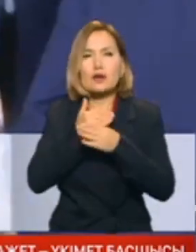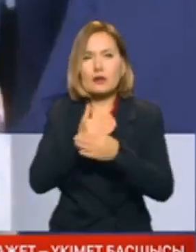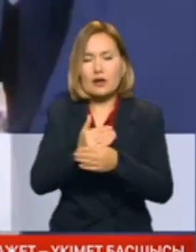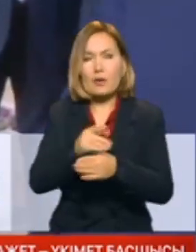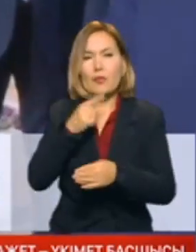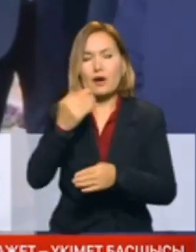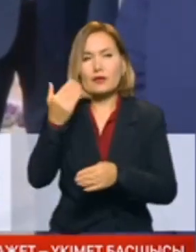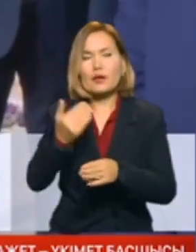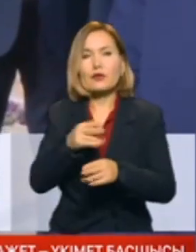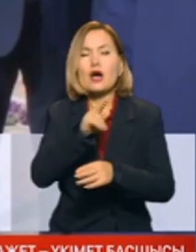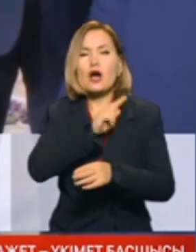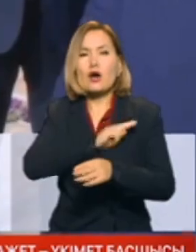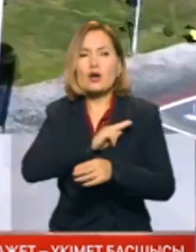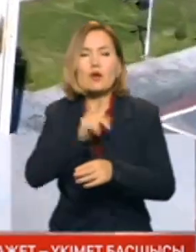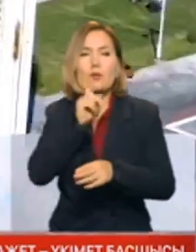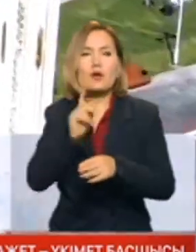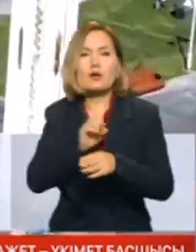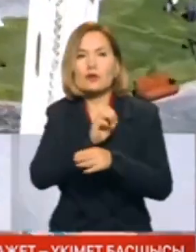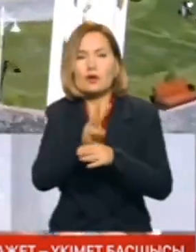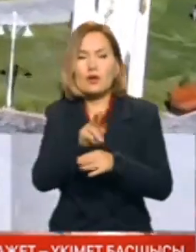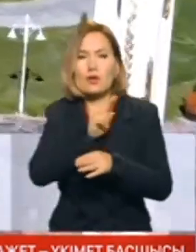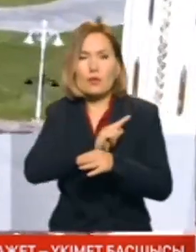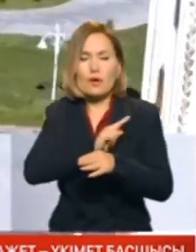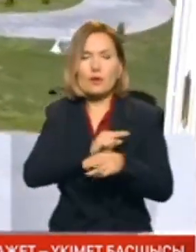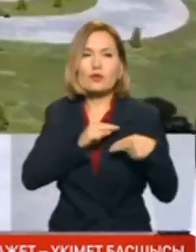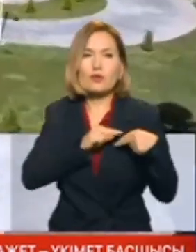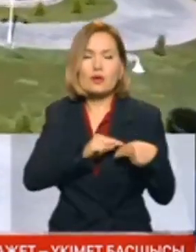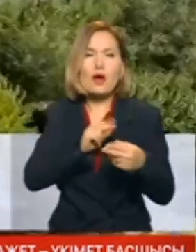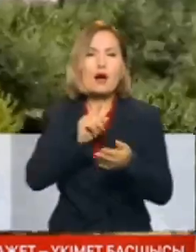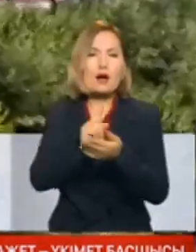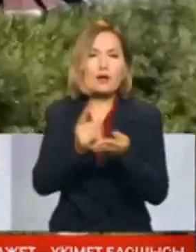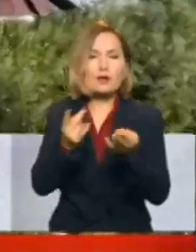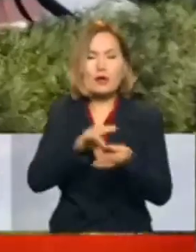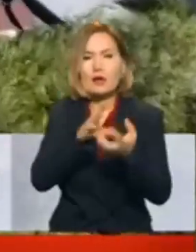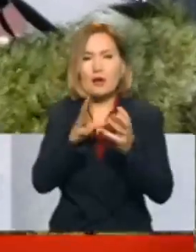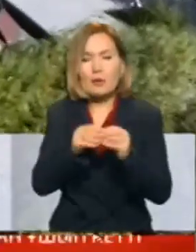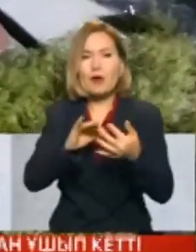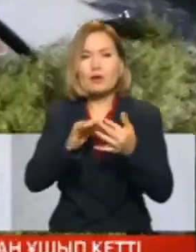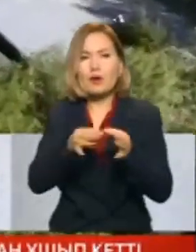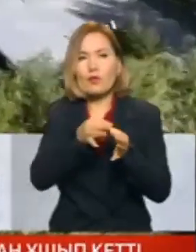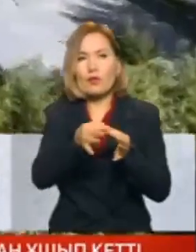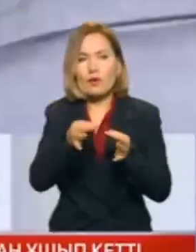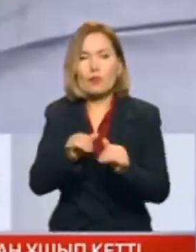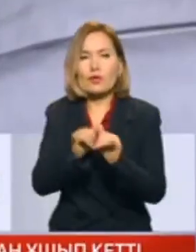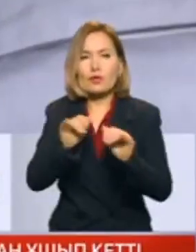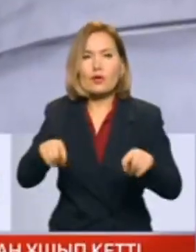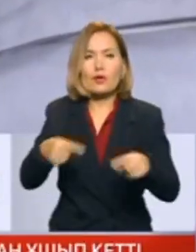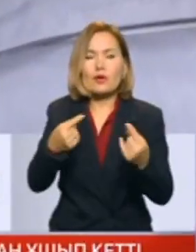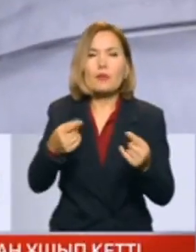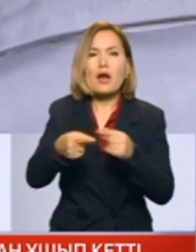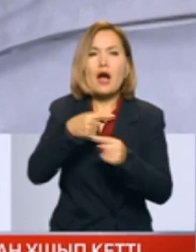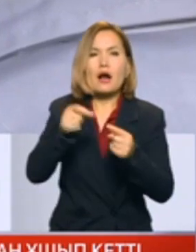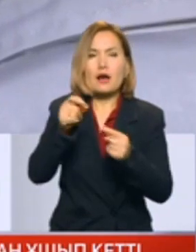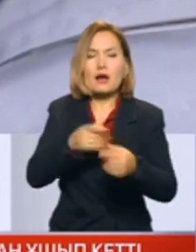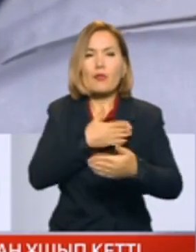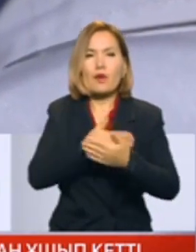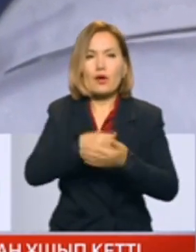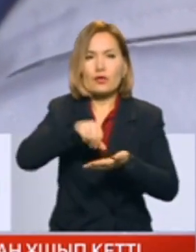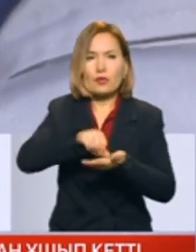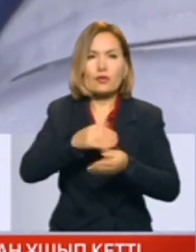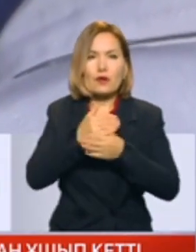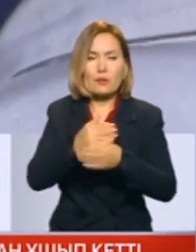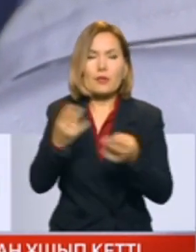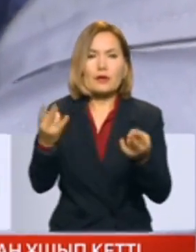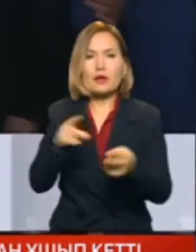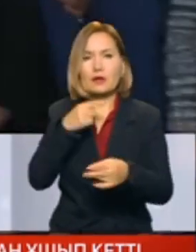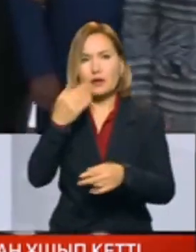оларды еңбекқор, отансүйгіш болуға шақырды. Әрі Нағи Ілиясов сияқты ауылдарды көбейту қажеттігін атап өтті. Оған кәсіпкерлер де белсенді атсалысу керек,